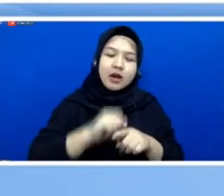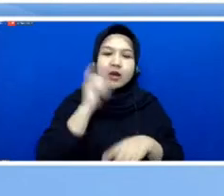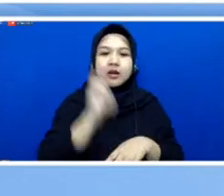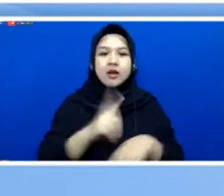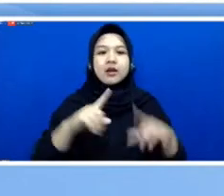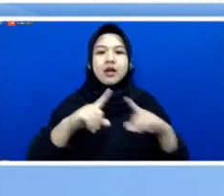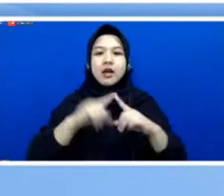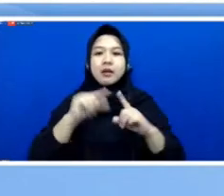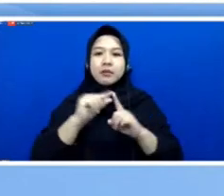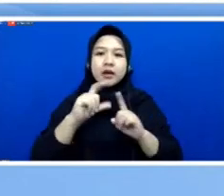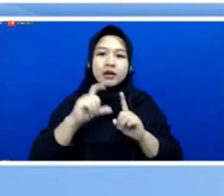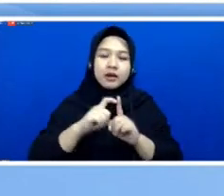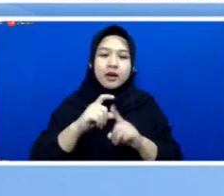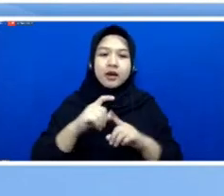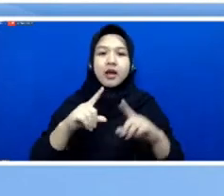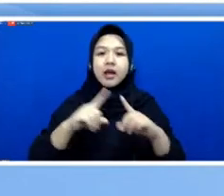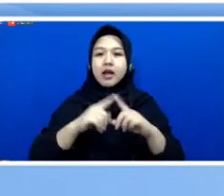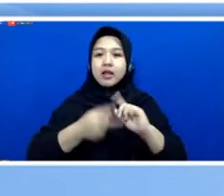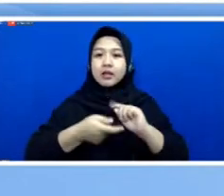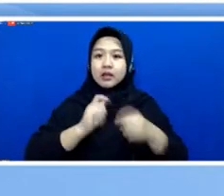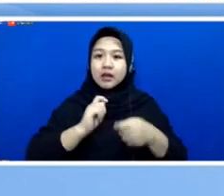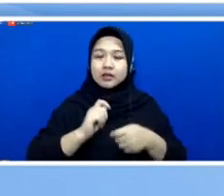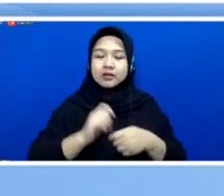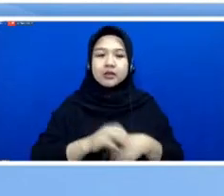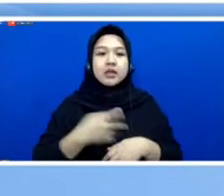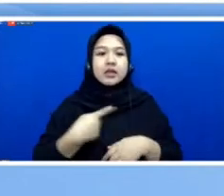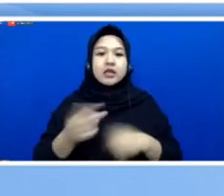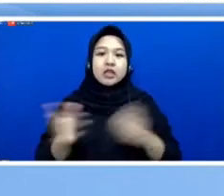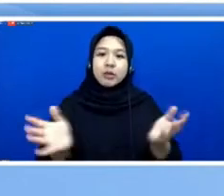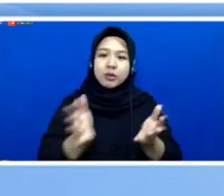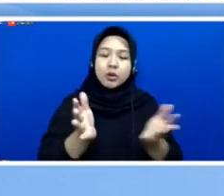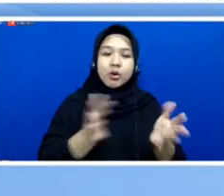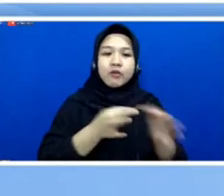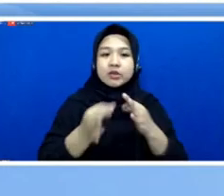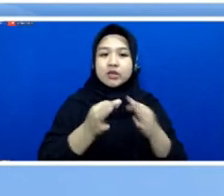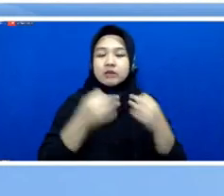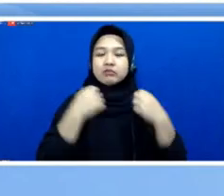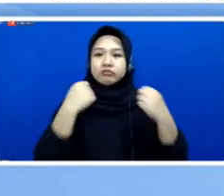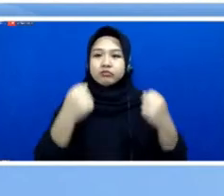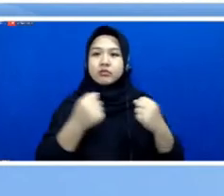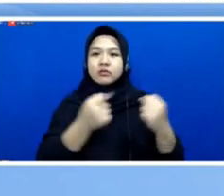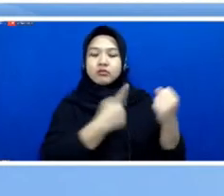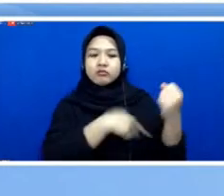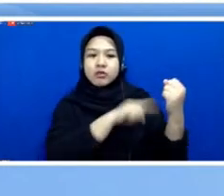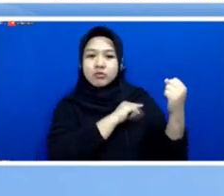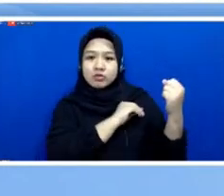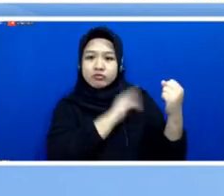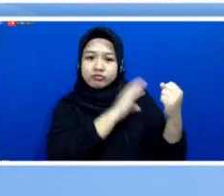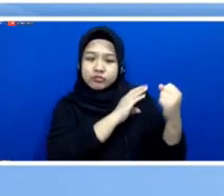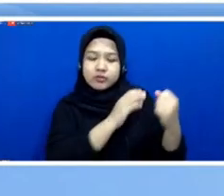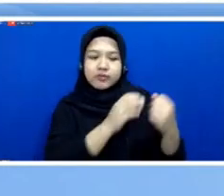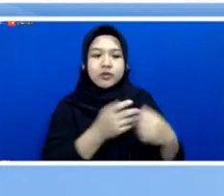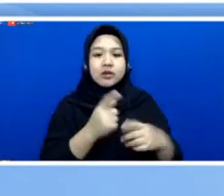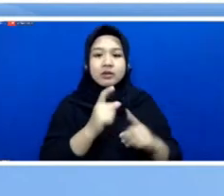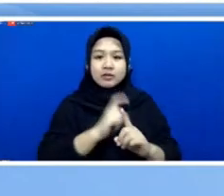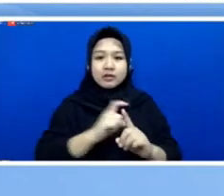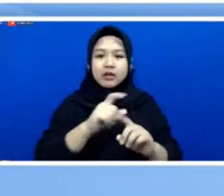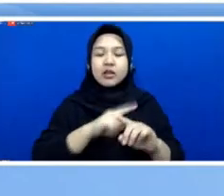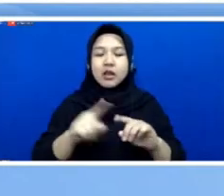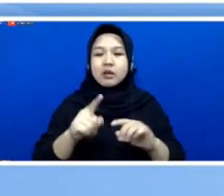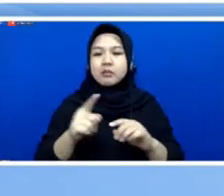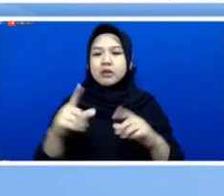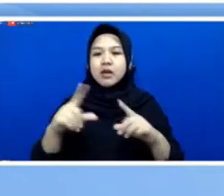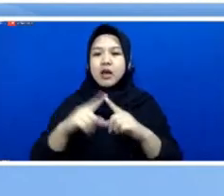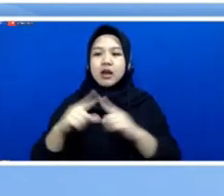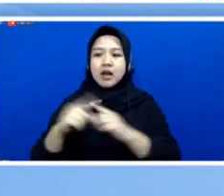APD-nya, alat tesnya juga. Jadi kalau kita mendorong FASKES meningkatkan kemampuan tesnya, tapi kemudian Pemda tidak menyediakan alat